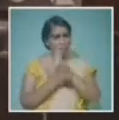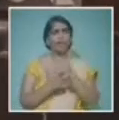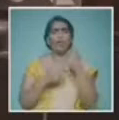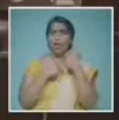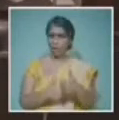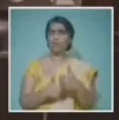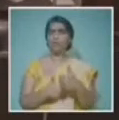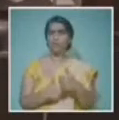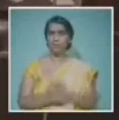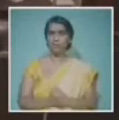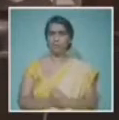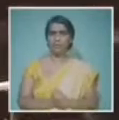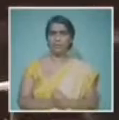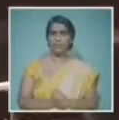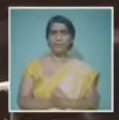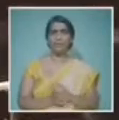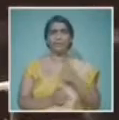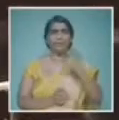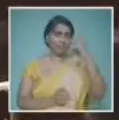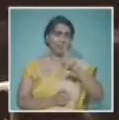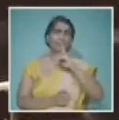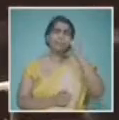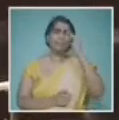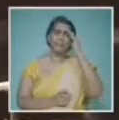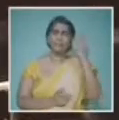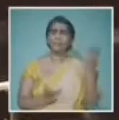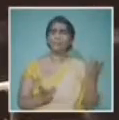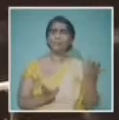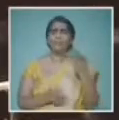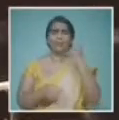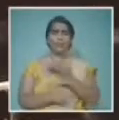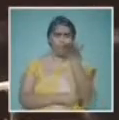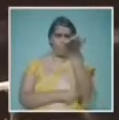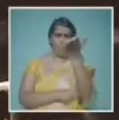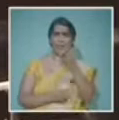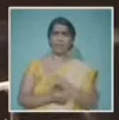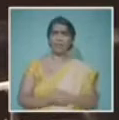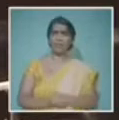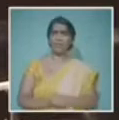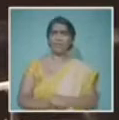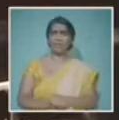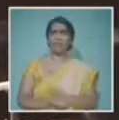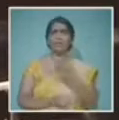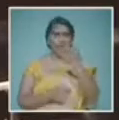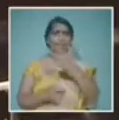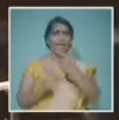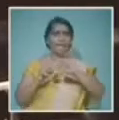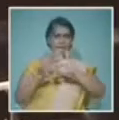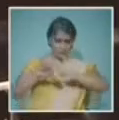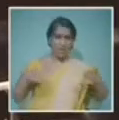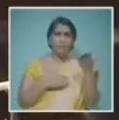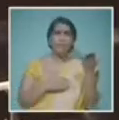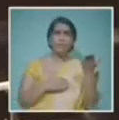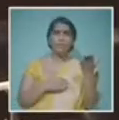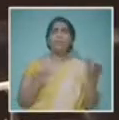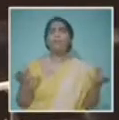හොඳම දේ බරු කතා ගරු නියෝජ්‍ය කතා නැතිනි ඉතින් එතුමනේ ආණ්ඩුවේ එදේ එතුමයි වෙන පැත්තකද